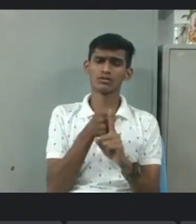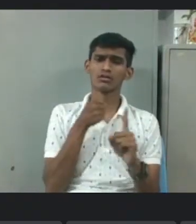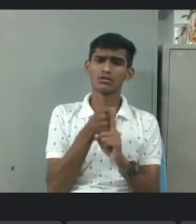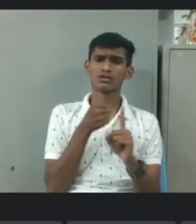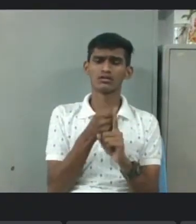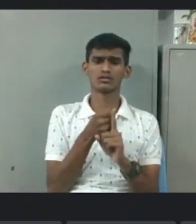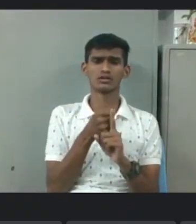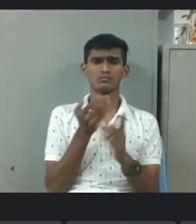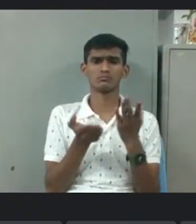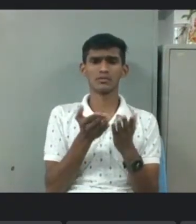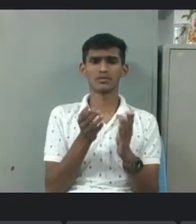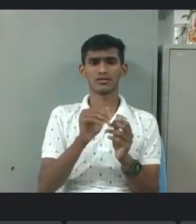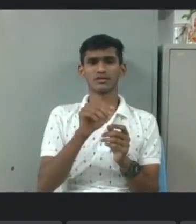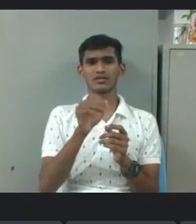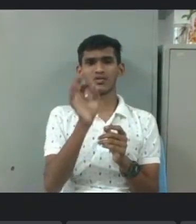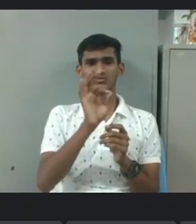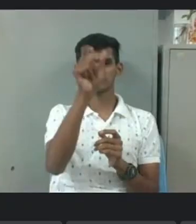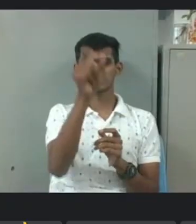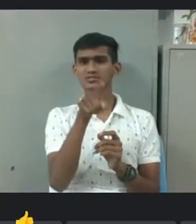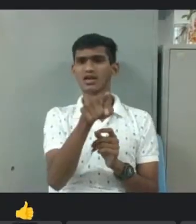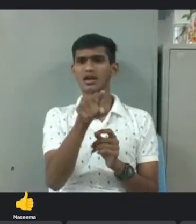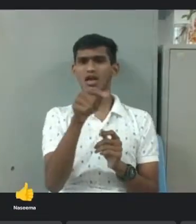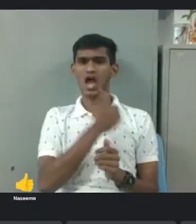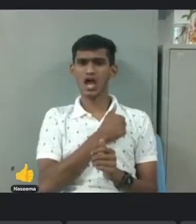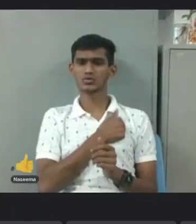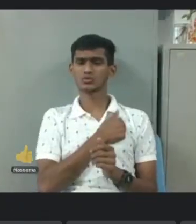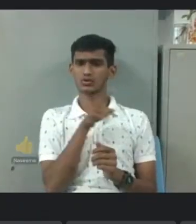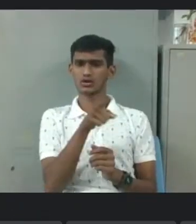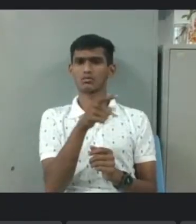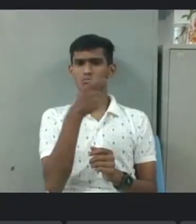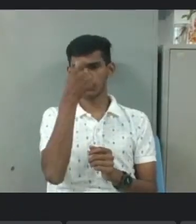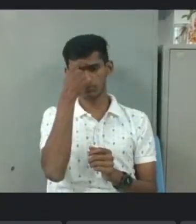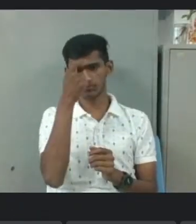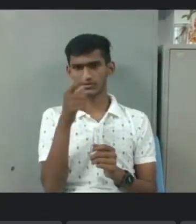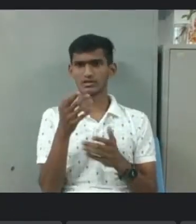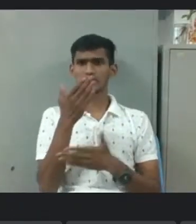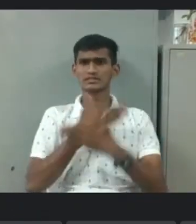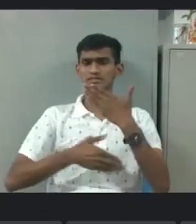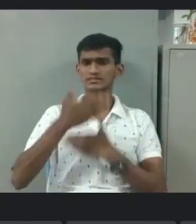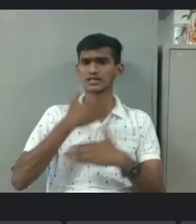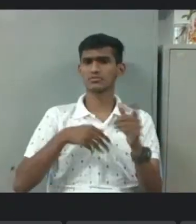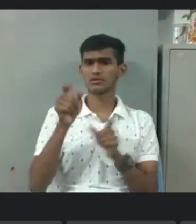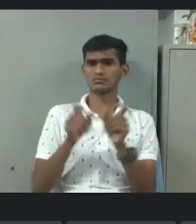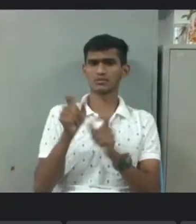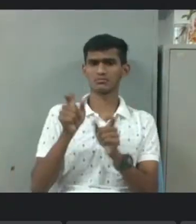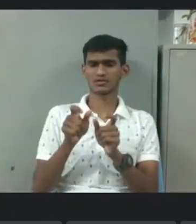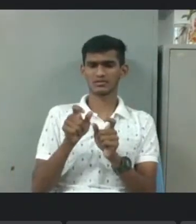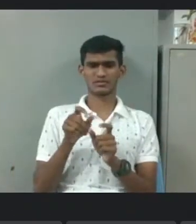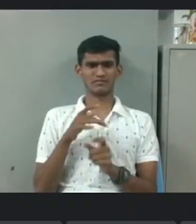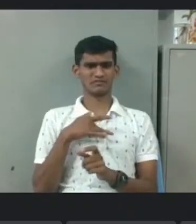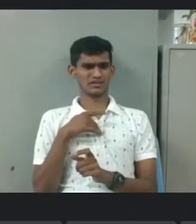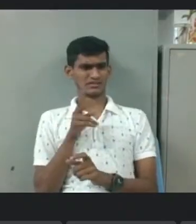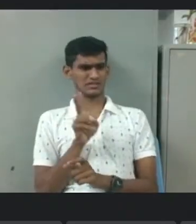ഇതുകൊണ്ടായിരിക്കാമോ? അവരുടെ മനോഭാവത്തിലുള്ള പ്രശ്നങ്ങൾ കൊണ്ടായിരിക്കാമോ? ഇപ്പോഴും നമ്മൾ ഭിന്നശേഷിയെ ഒരു വ്യത്യസ്തതയോട്